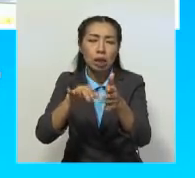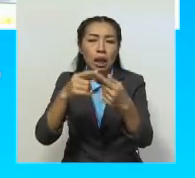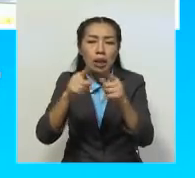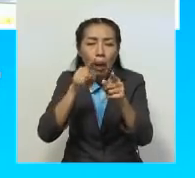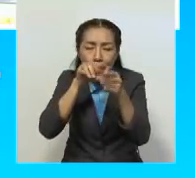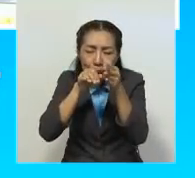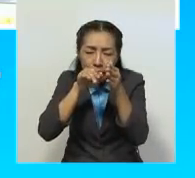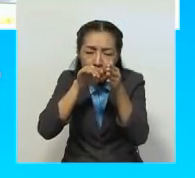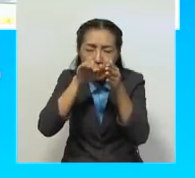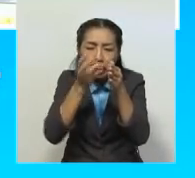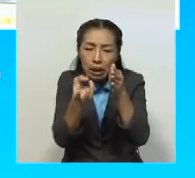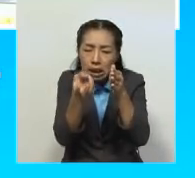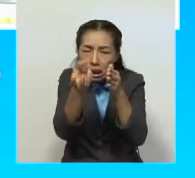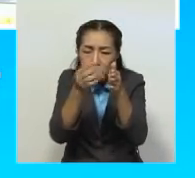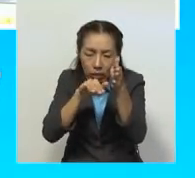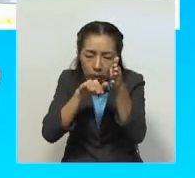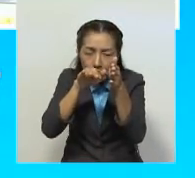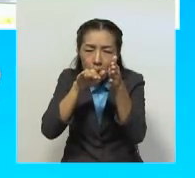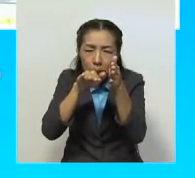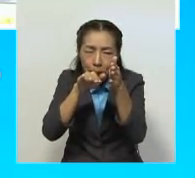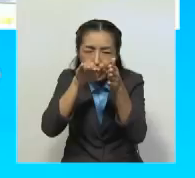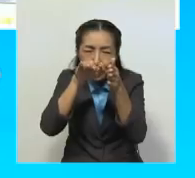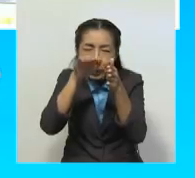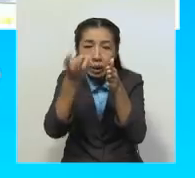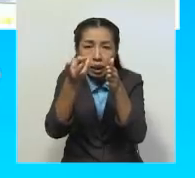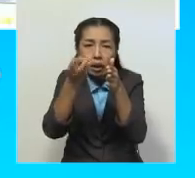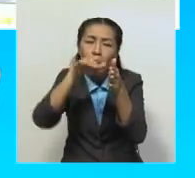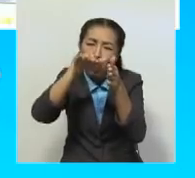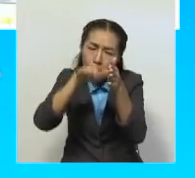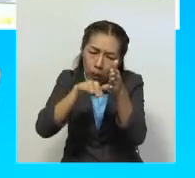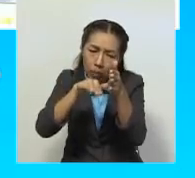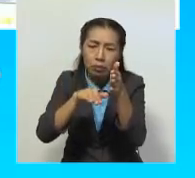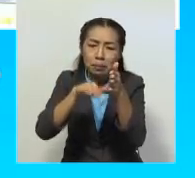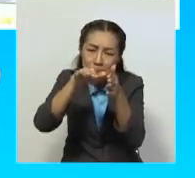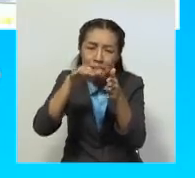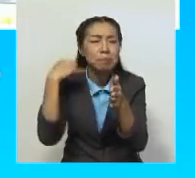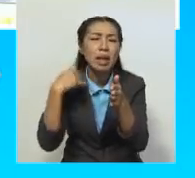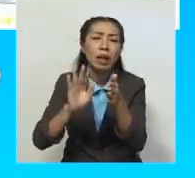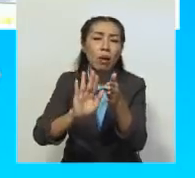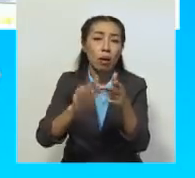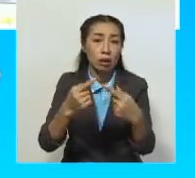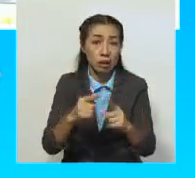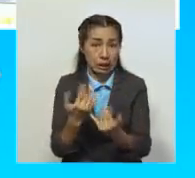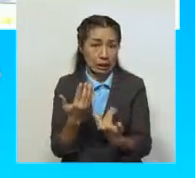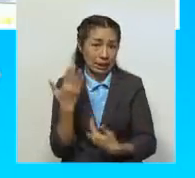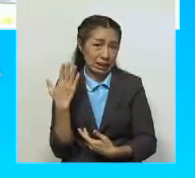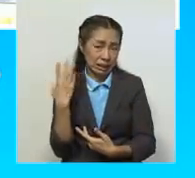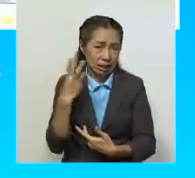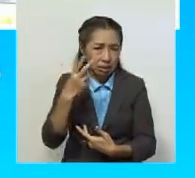ละเล็กทีละน้อยนะครับมีการขึ้นบ้างแล้วลดลงบ้างแล้วก็เพิ่มขึ้นบ้างล่าสุดเนี่ยระดับน้ำ